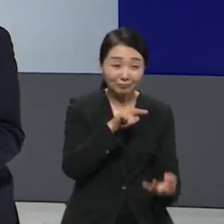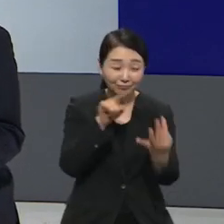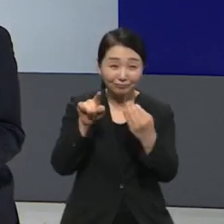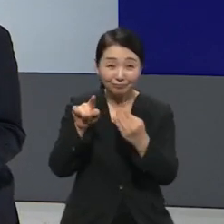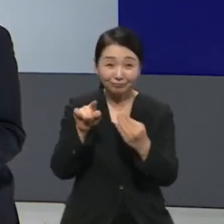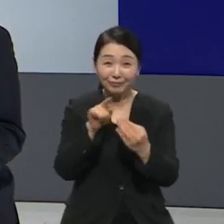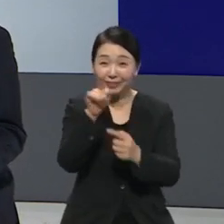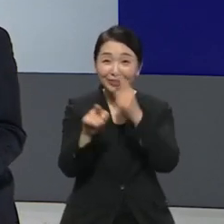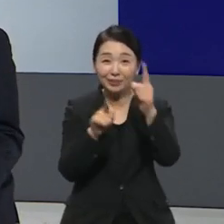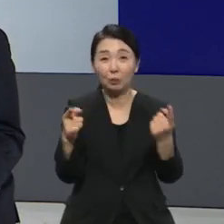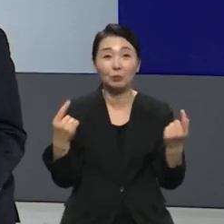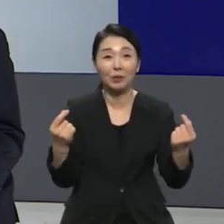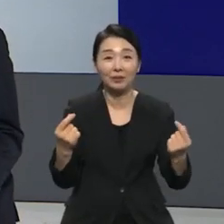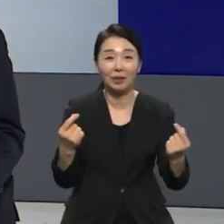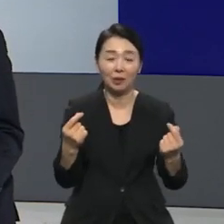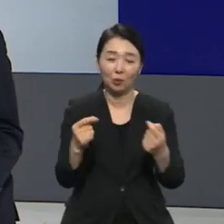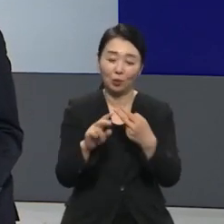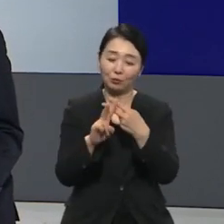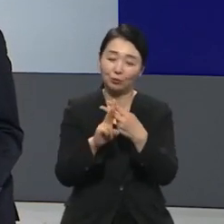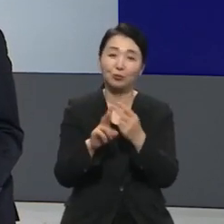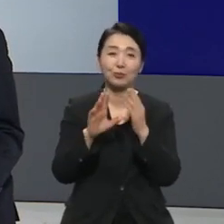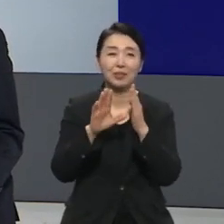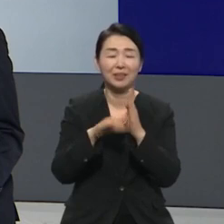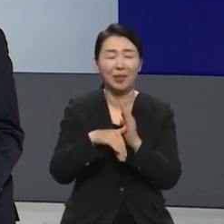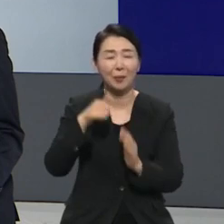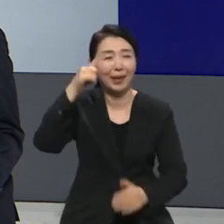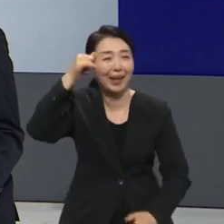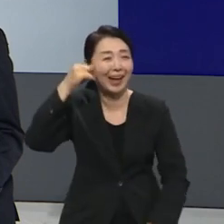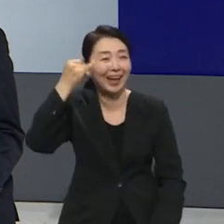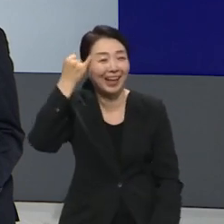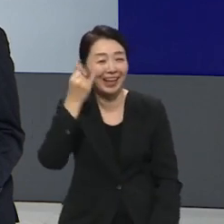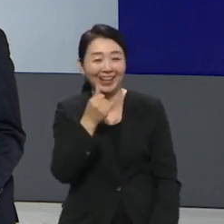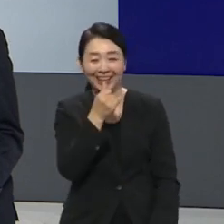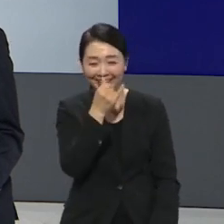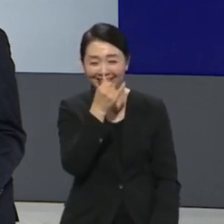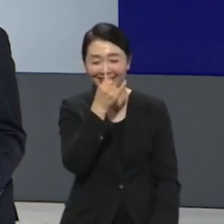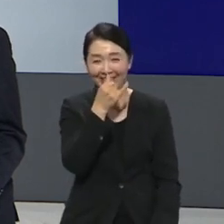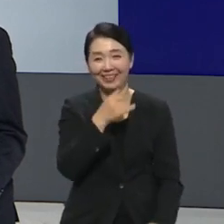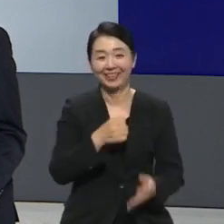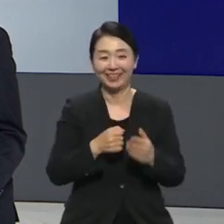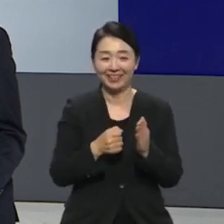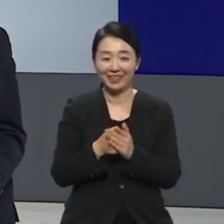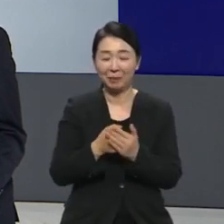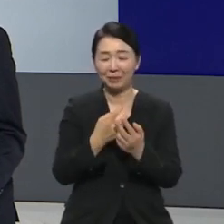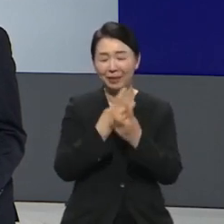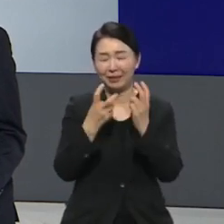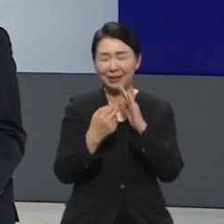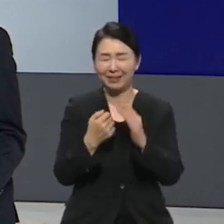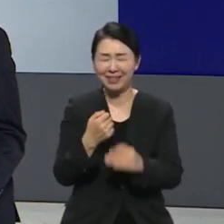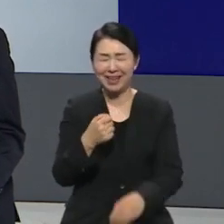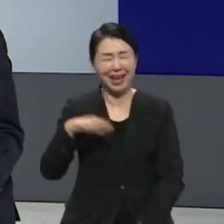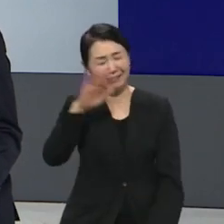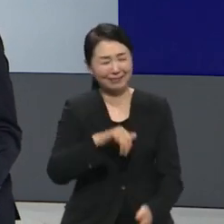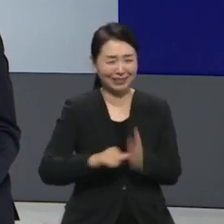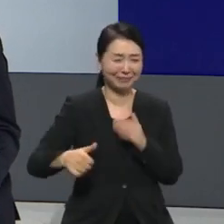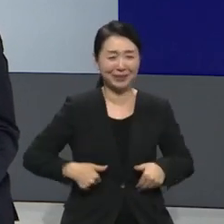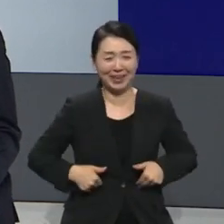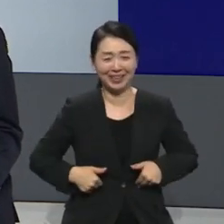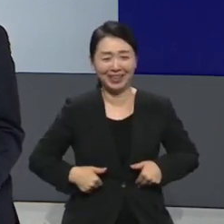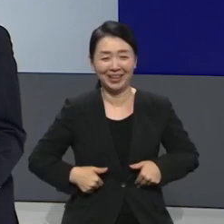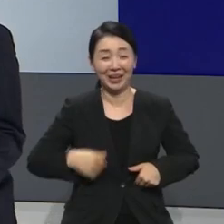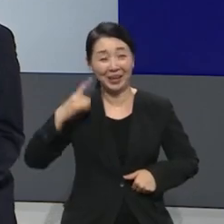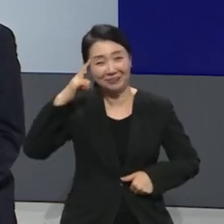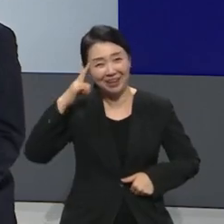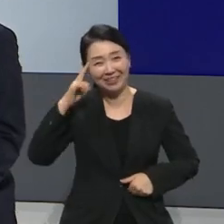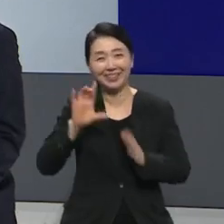네. 아무래도 우리 중2 친구들이 또 질풍노도의 그렇죠. 시기이기 때문에 예. 이제 자기 전에 막 이불킥 하면서 아, 그거 지워야 돼 이러면